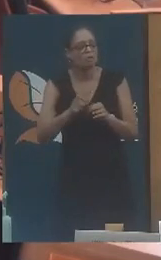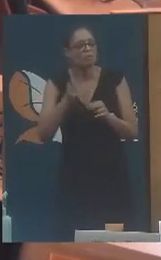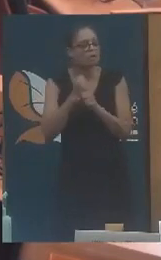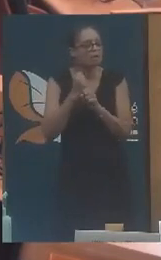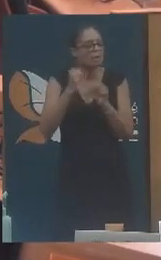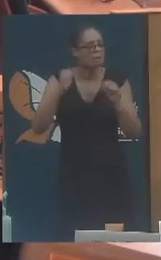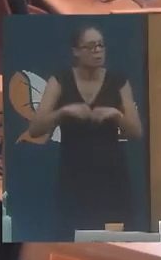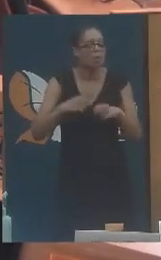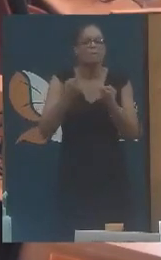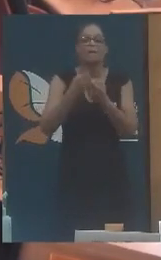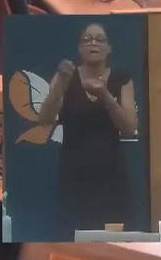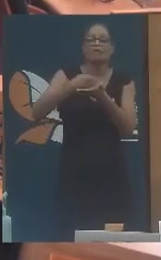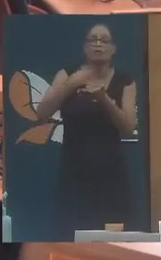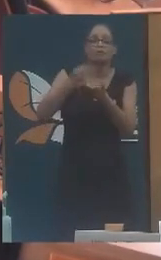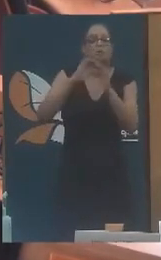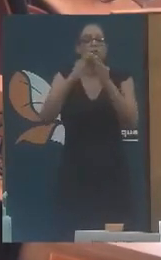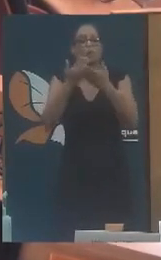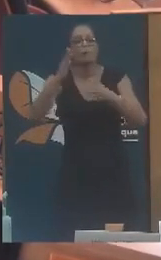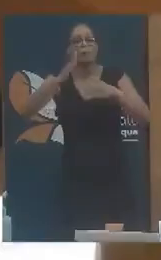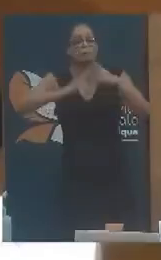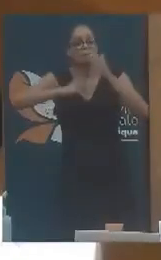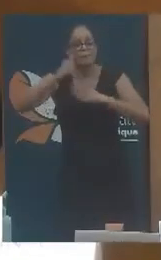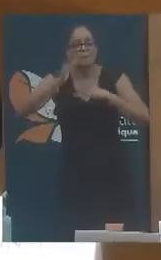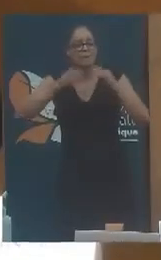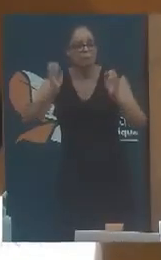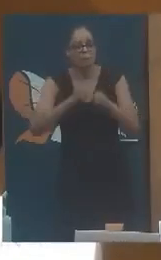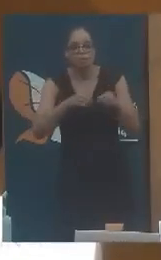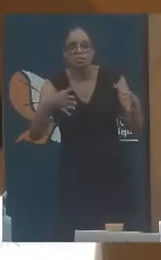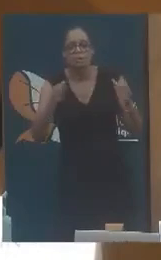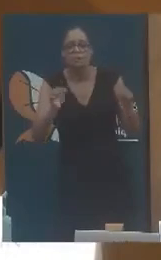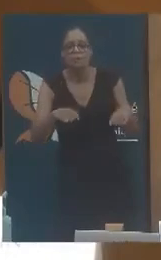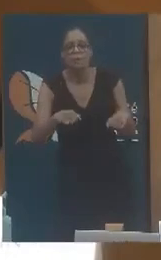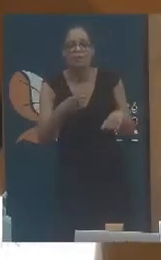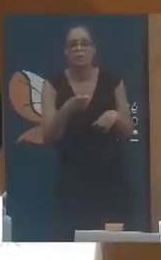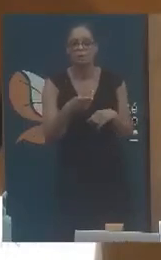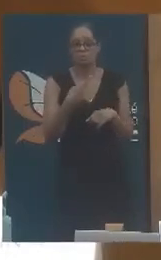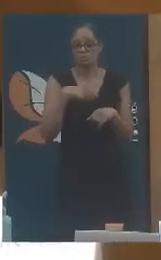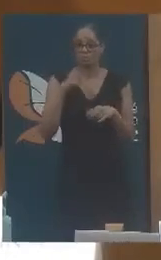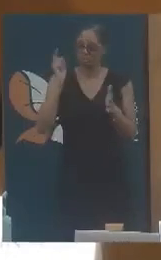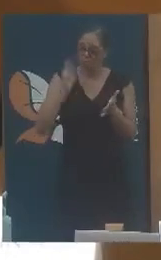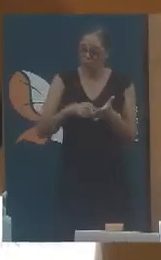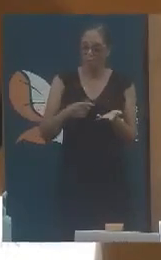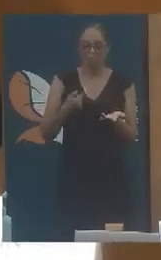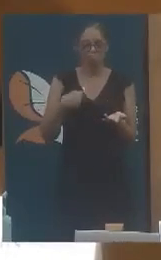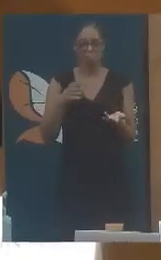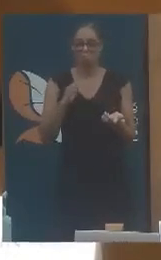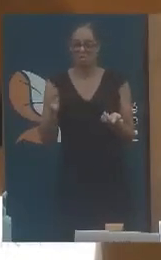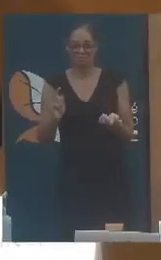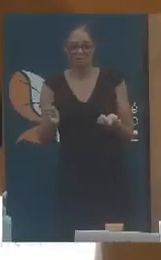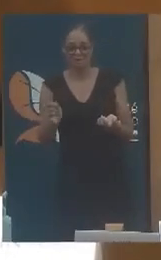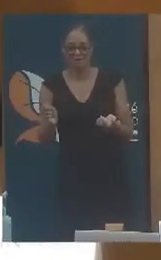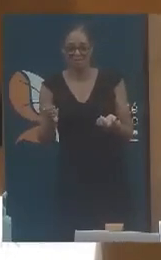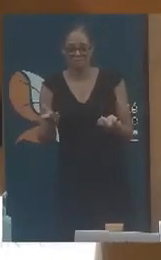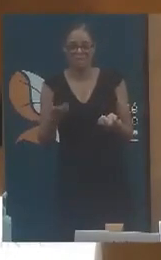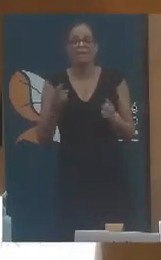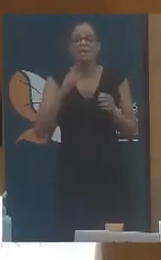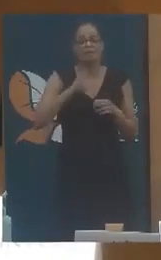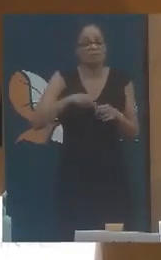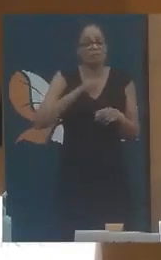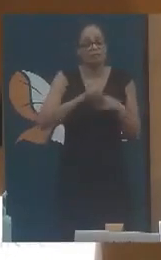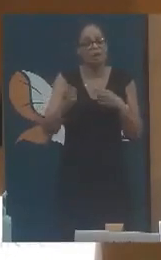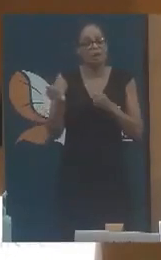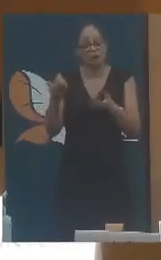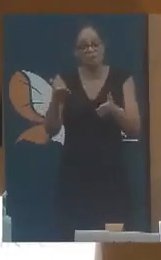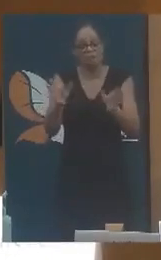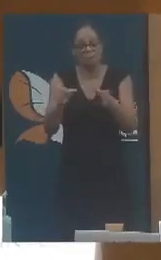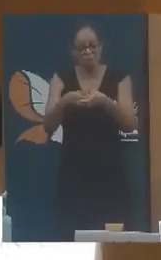tension. Eh bien, nous avons le devoir, et nous ne le faisons pas, de mettre en place une offre de formation pour